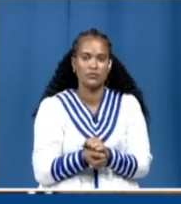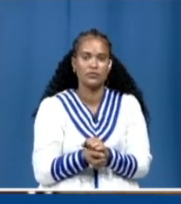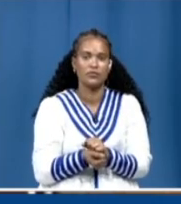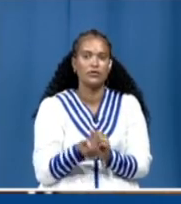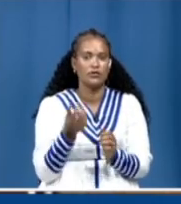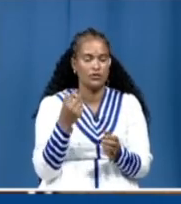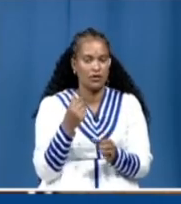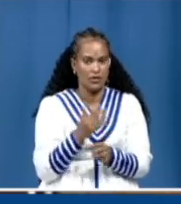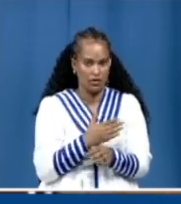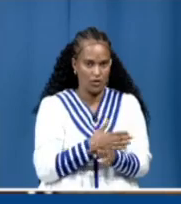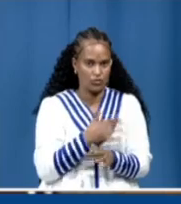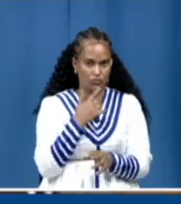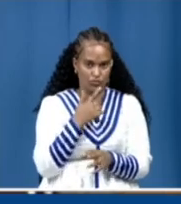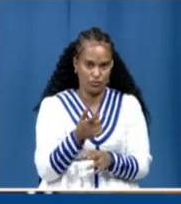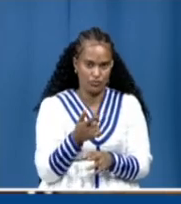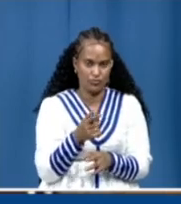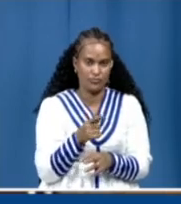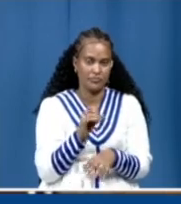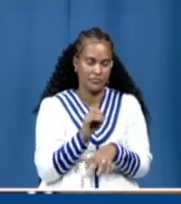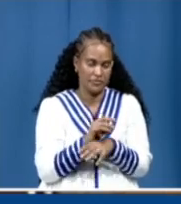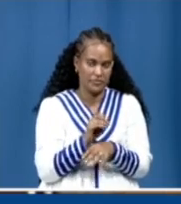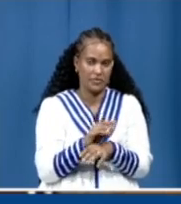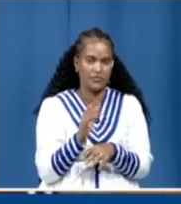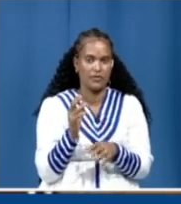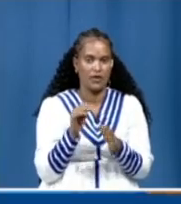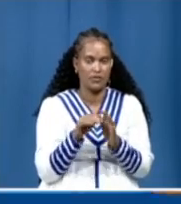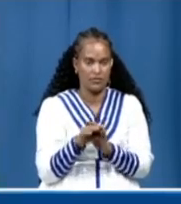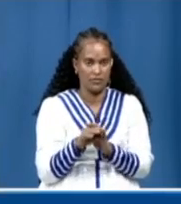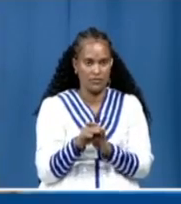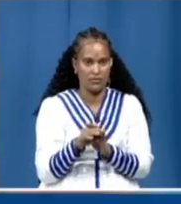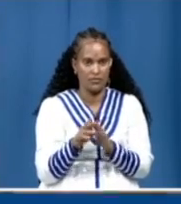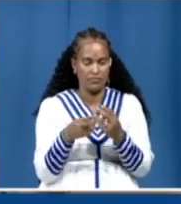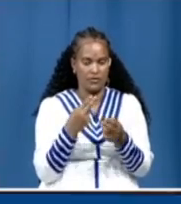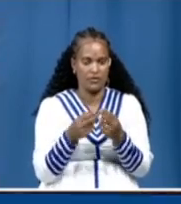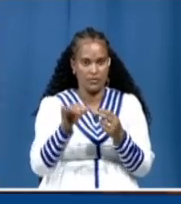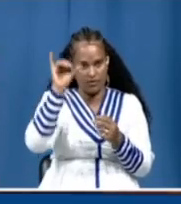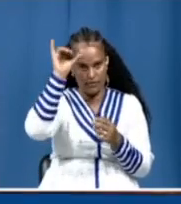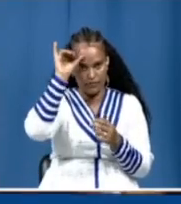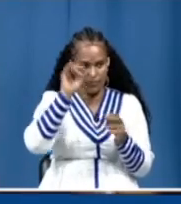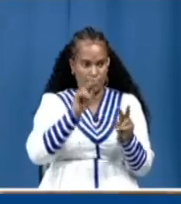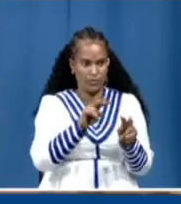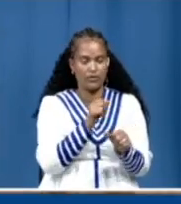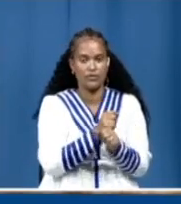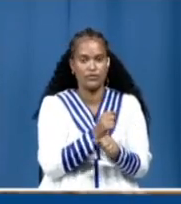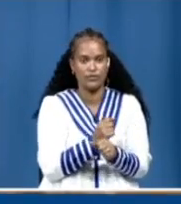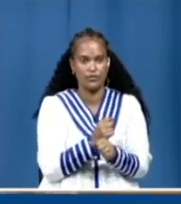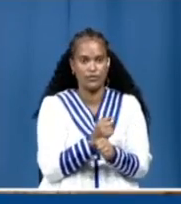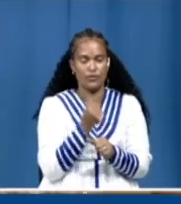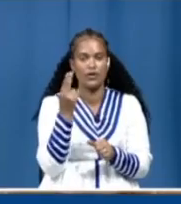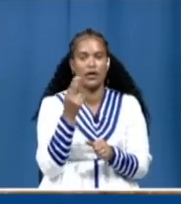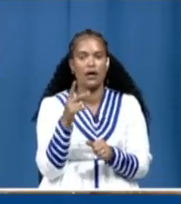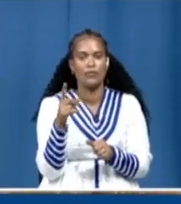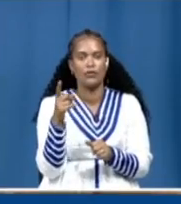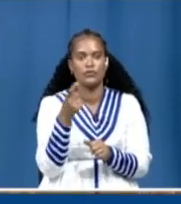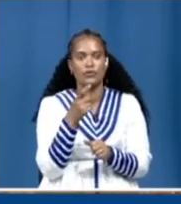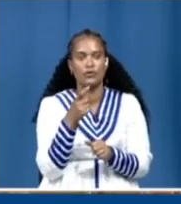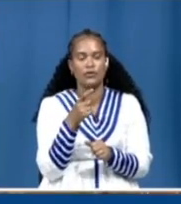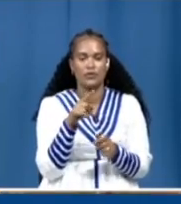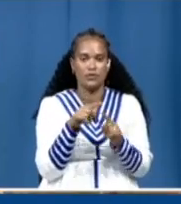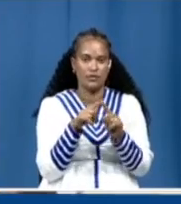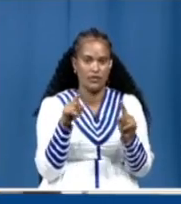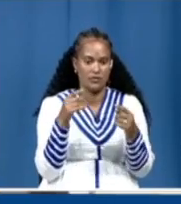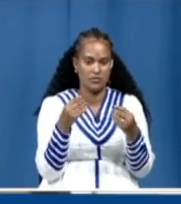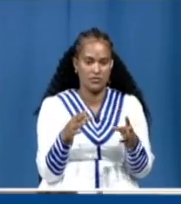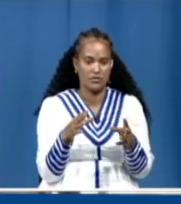اطریلو مسیو نصر حدیت اتاتی نه. مربح کفتی بتخورت انت تسریحلو عوض عای کم زخنن که این